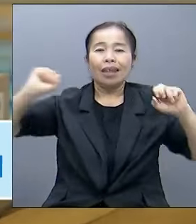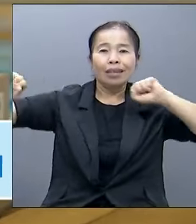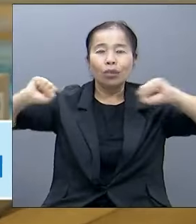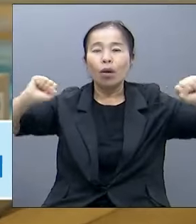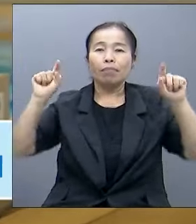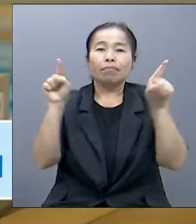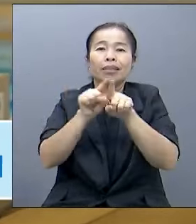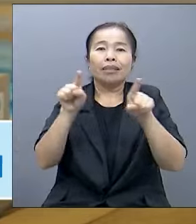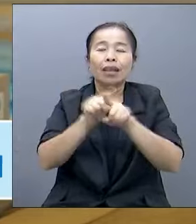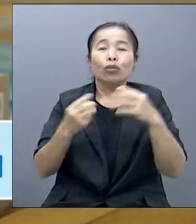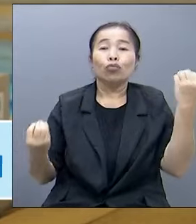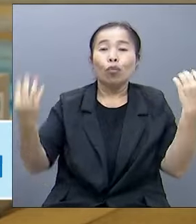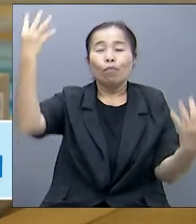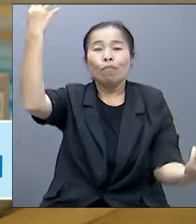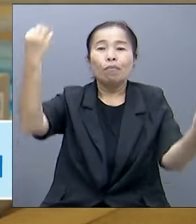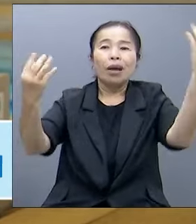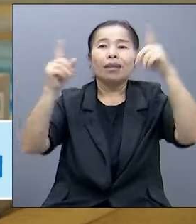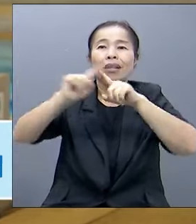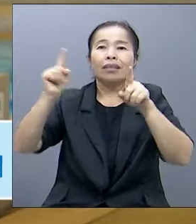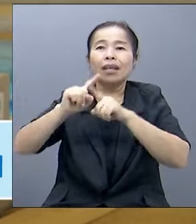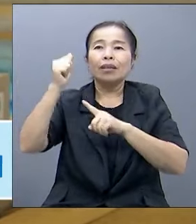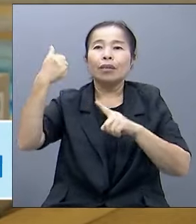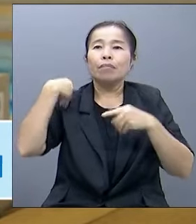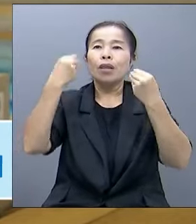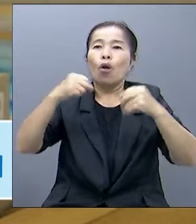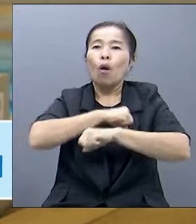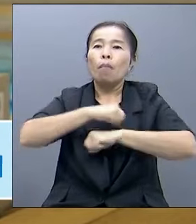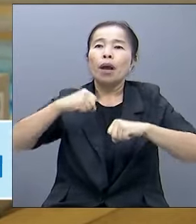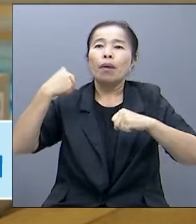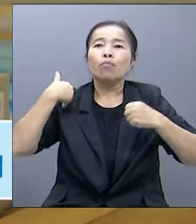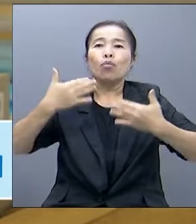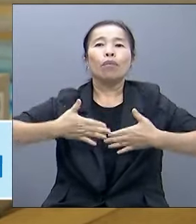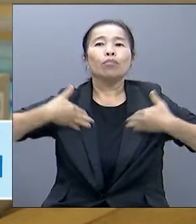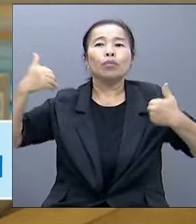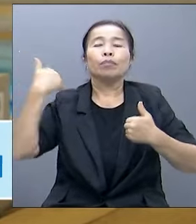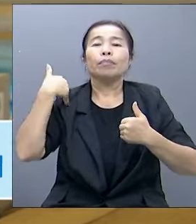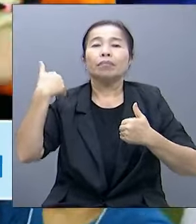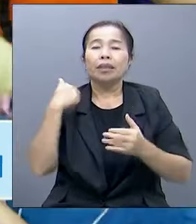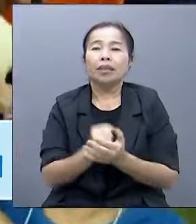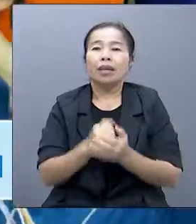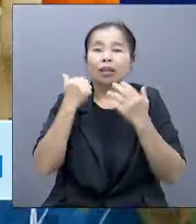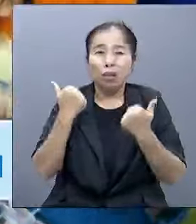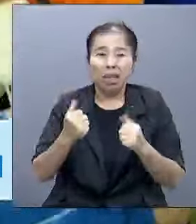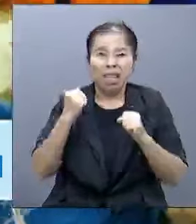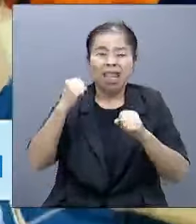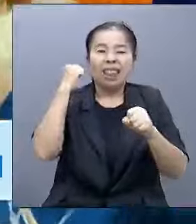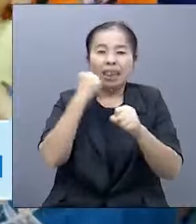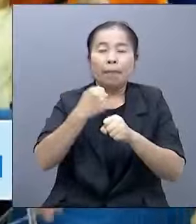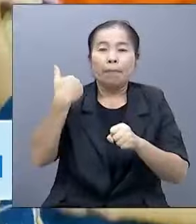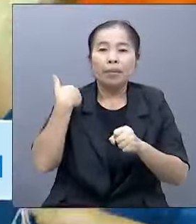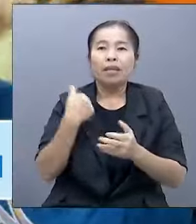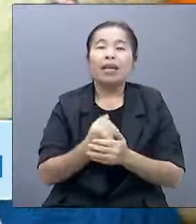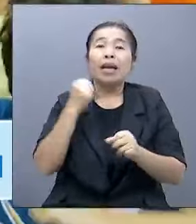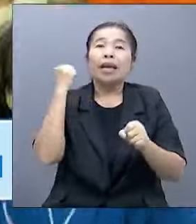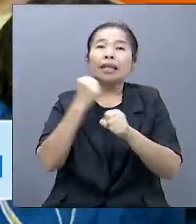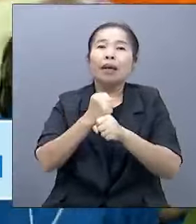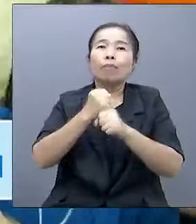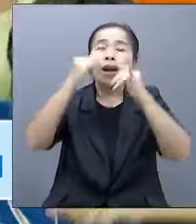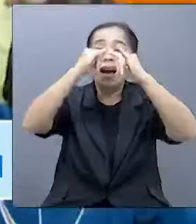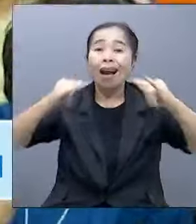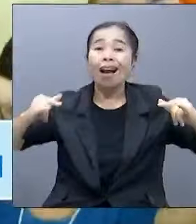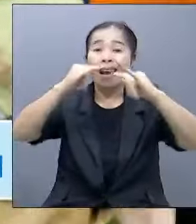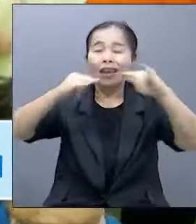ล่มเย็นแล้วก็มาออกกำลังกายอย่างมีความสุขก็จะเป็นที่เดียวของประเทศไทยที่มีอยู่กำลังจะทำกิจกรรมเข้าค่ายนี่ก็เป็นกิจกรรมตามนโย